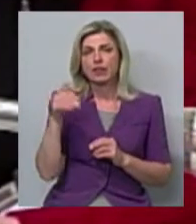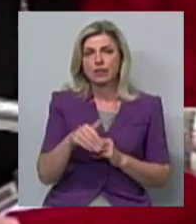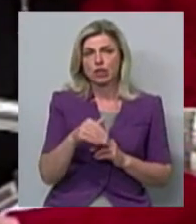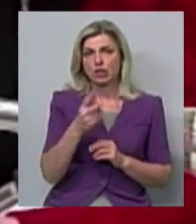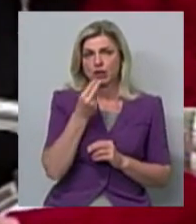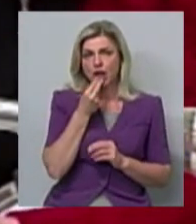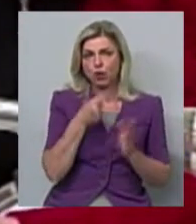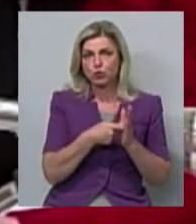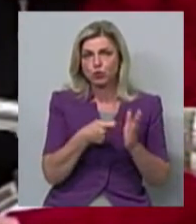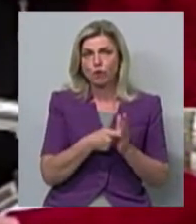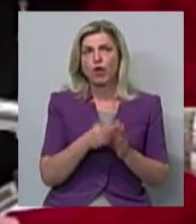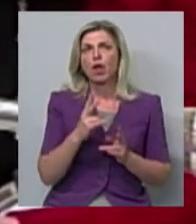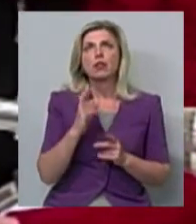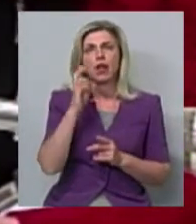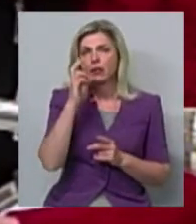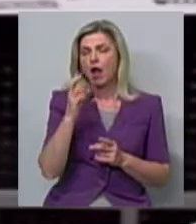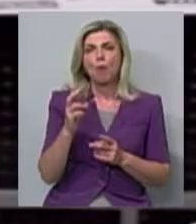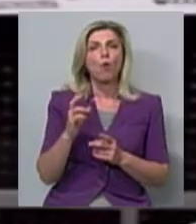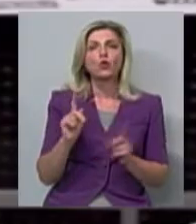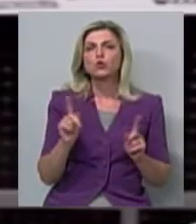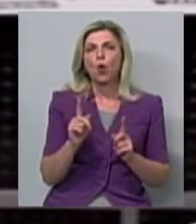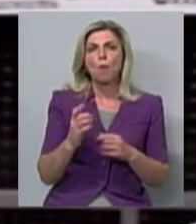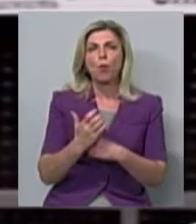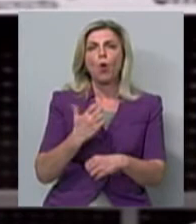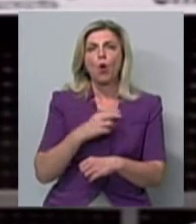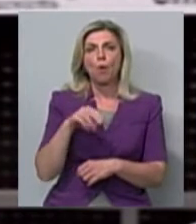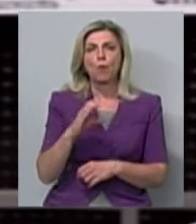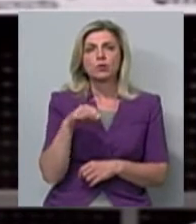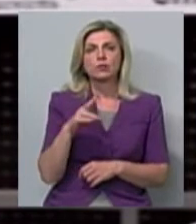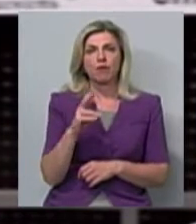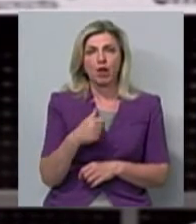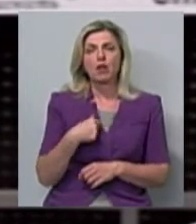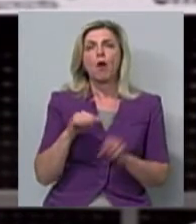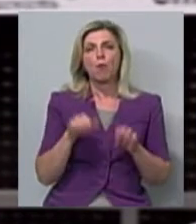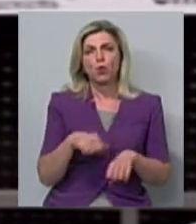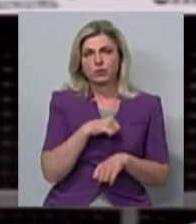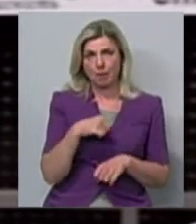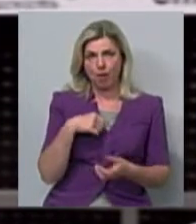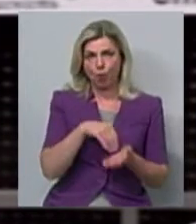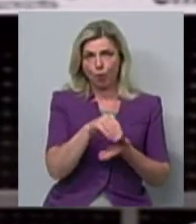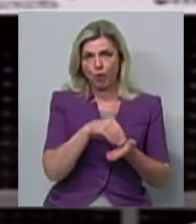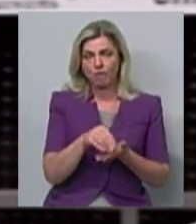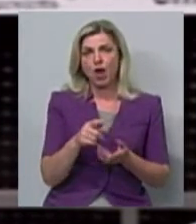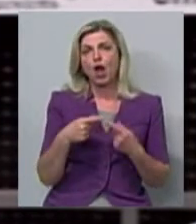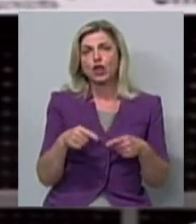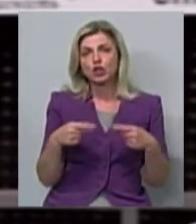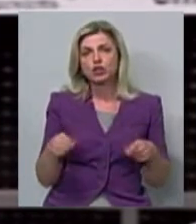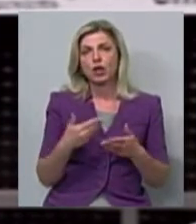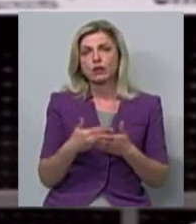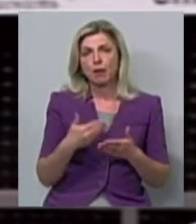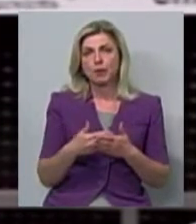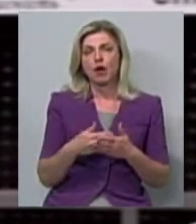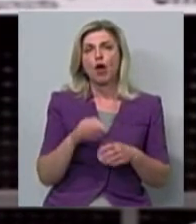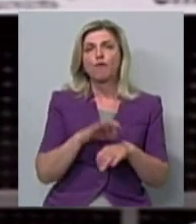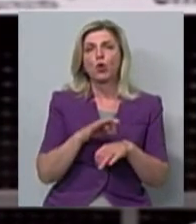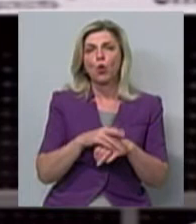що з поставками, я можу забезпечити їй сама їх купувати, то інші, наприклад, у нас хвороба Дюшена, в